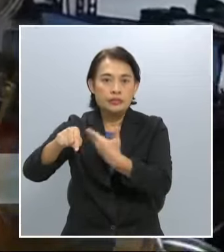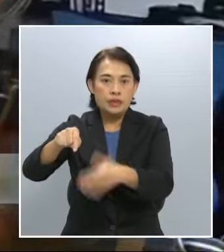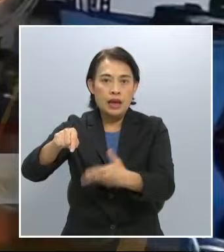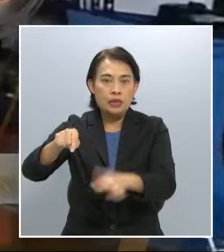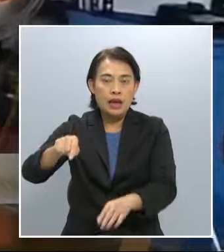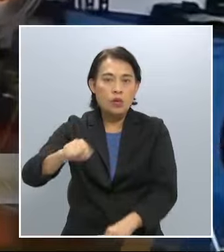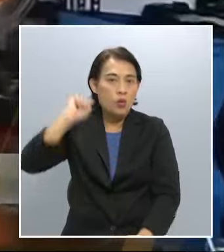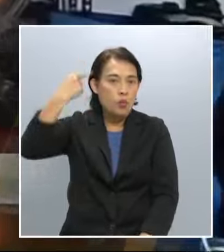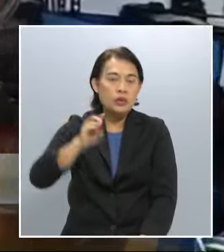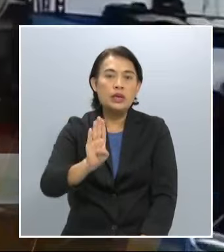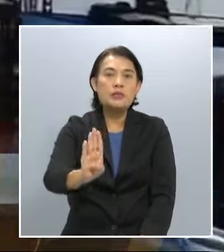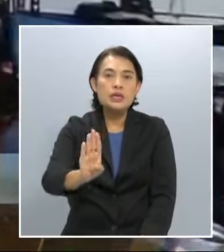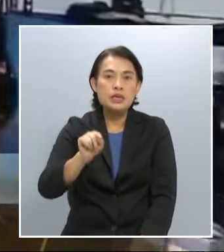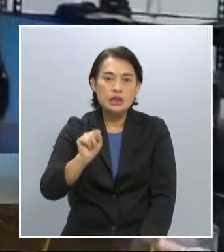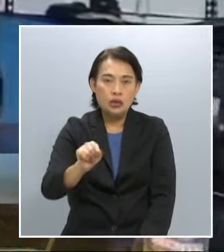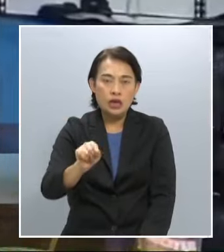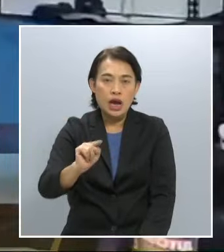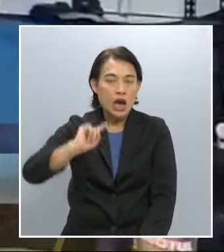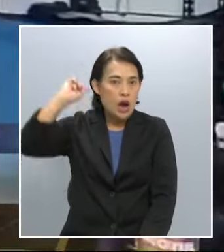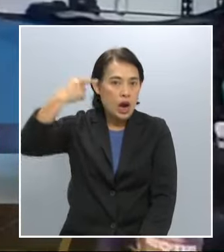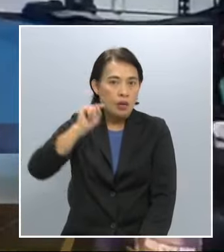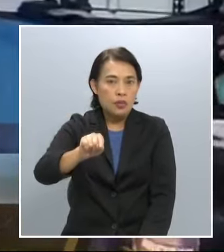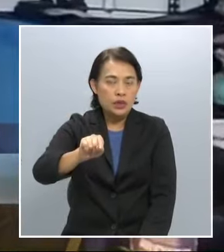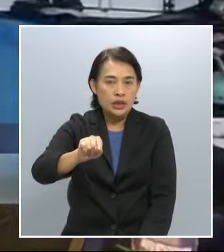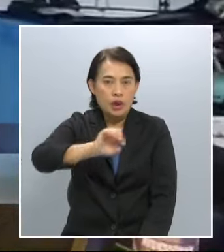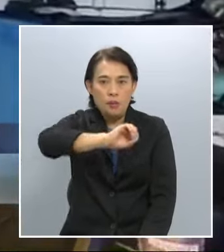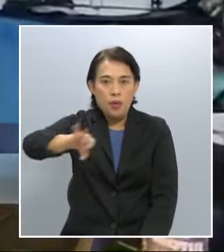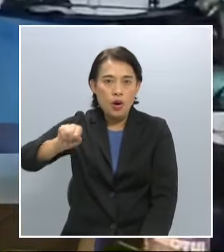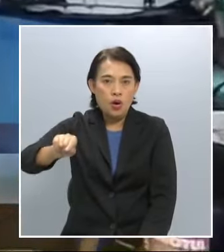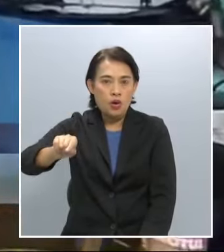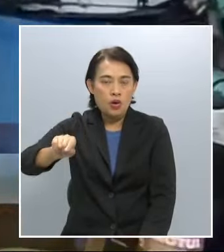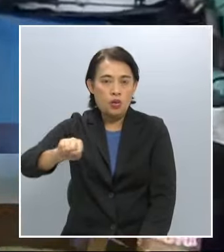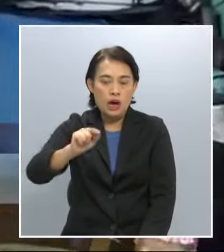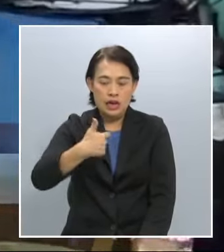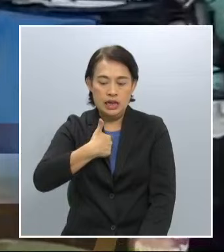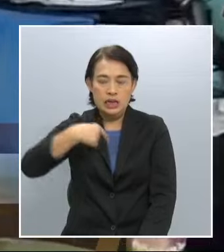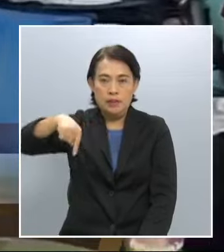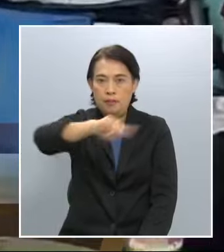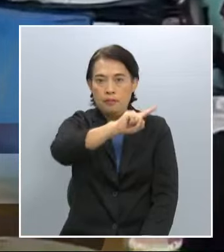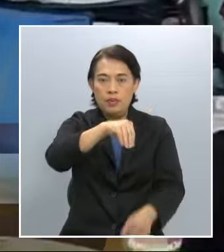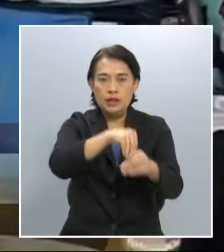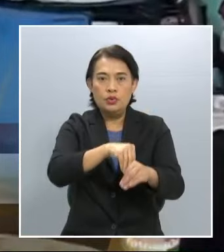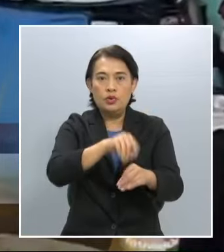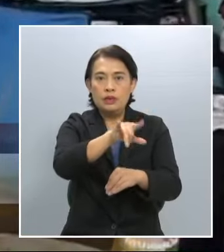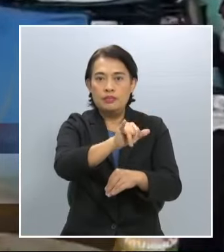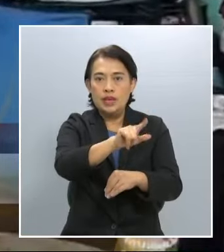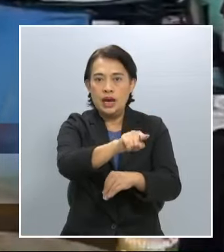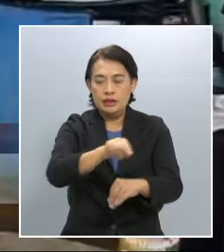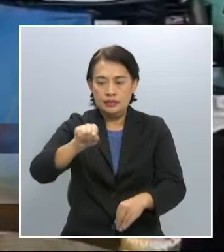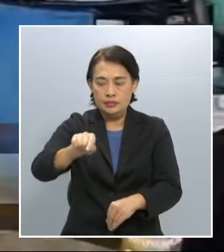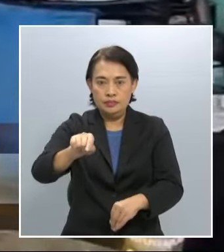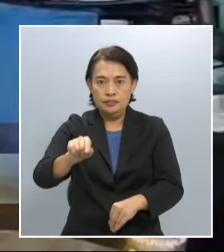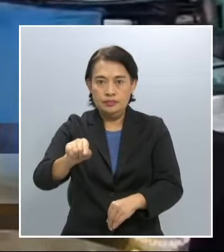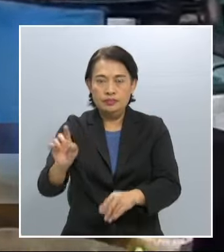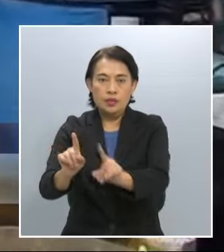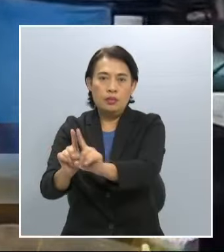าวบีแฟนสาวอ้างกับนายวุฒิรักษ์ว่าจะขอกลับไปอยู่กับญาติแล้วก็เริ่มตีตัวออกห่างผู้ต้องหาก็เริ่มออกต